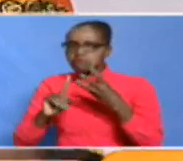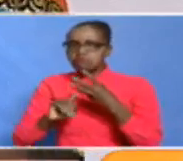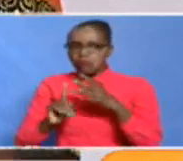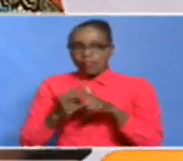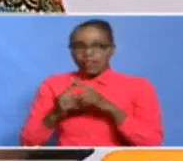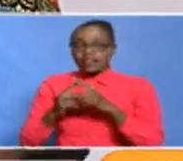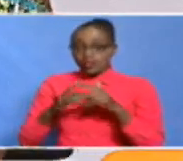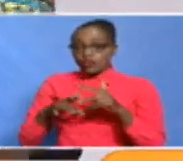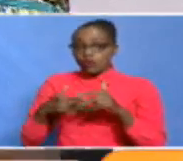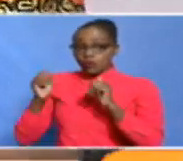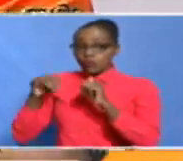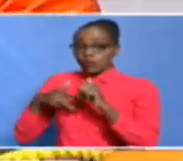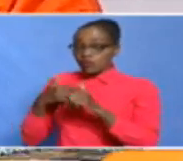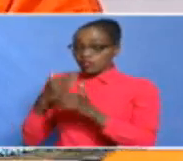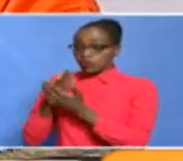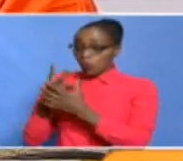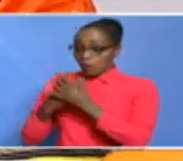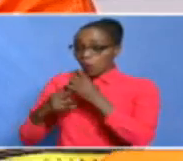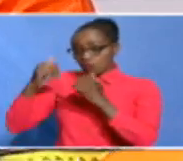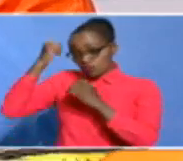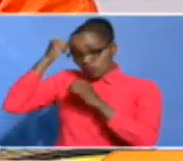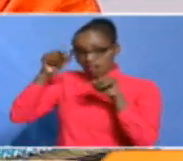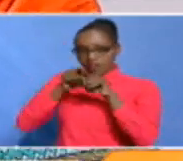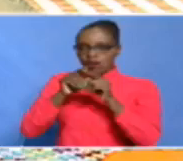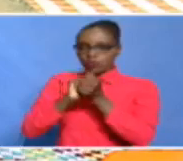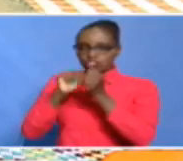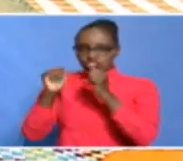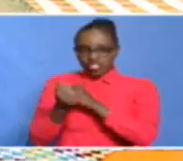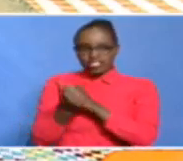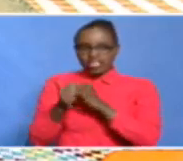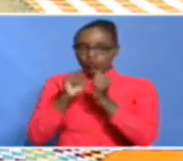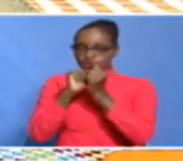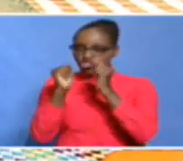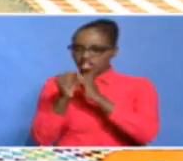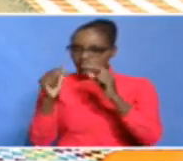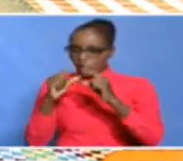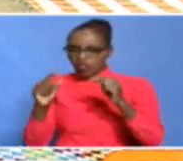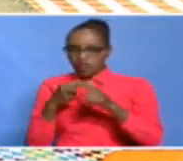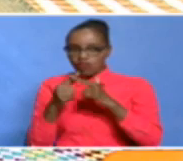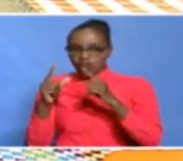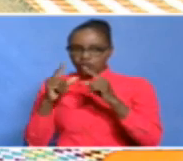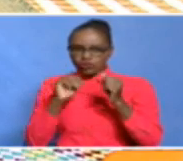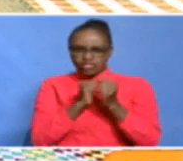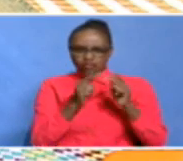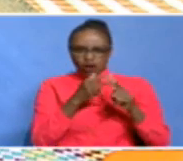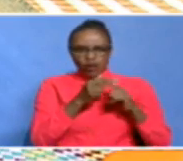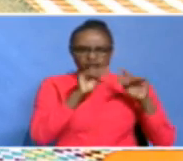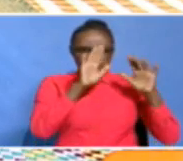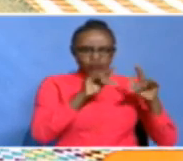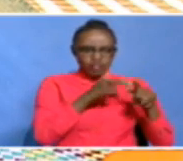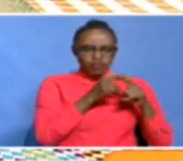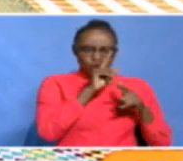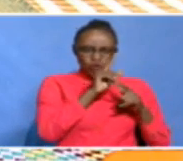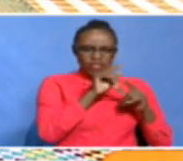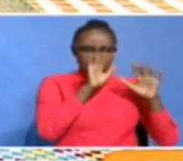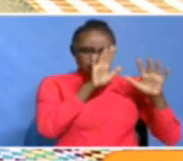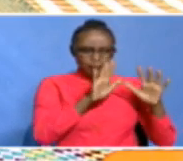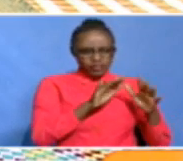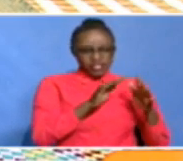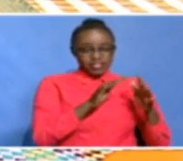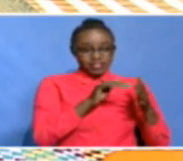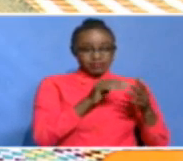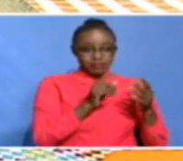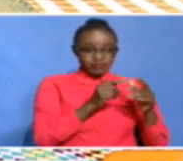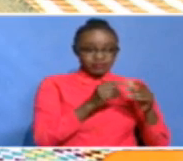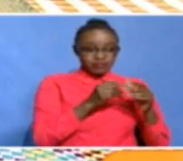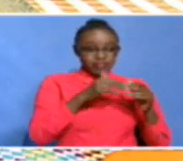Sasa unahisi kama ambaye mnasoma nyote wawili. Tubadilishe msamiati. Tuondoe usamiati wa nguzo muhimu, tuweke kiswali moja. Elimu kwa